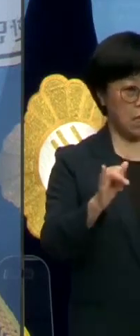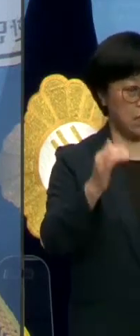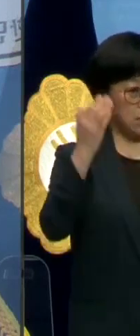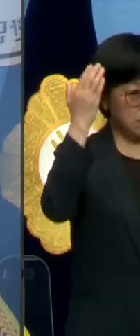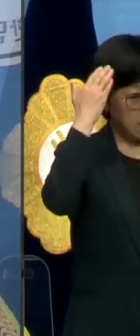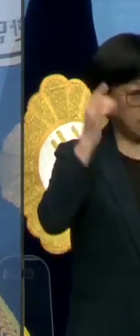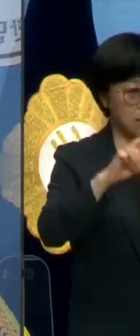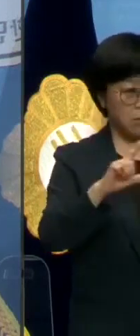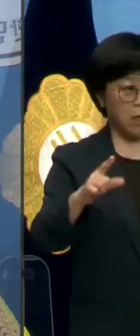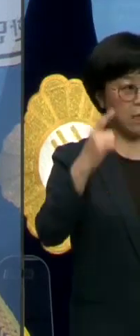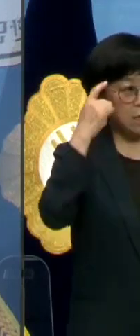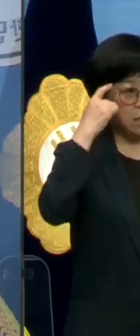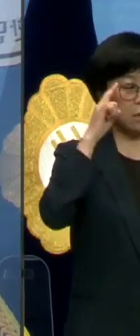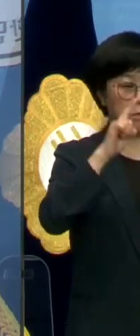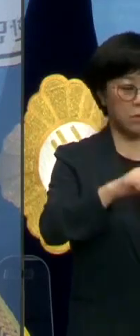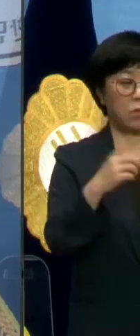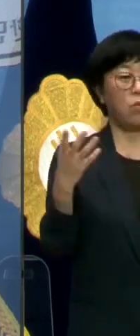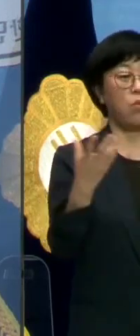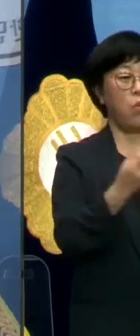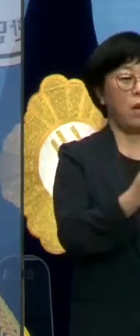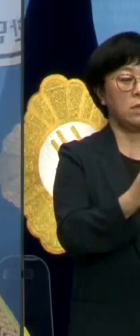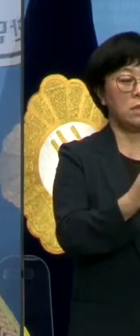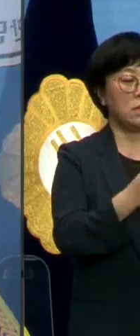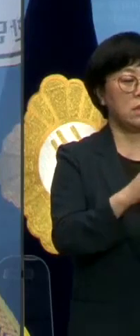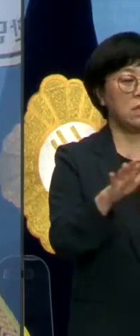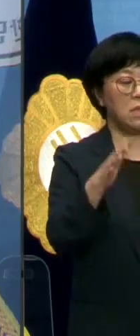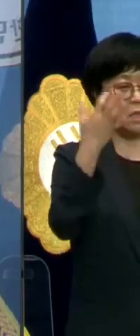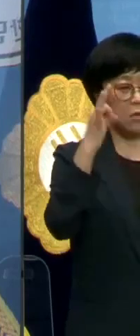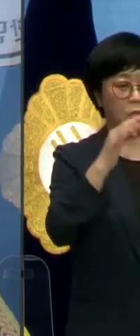상식과 인식을 전면 부정하고 있다.